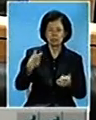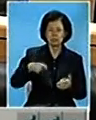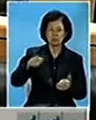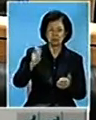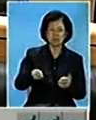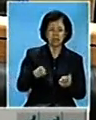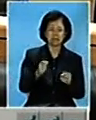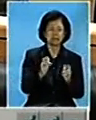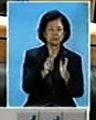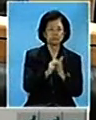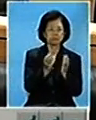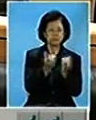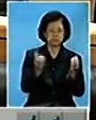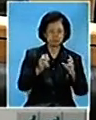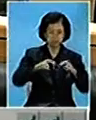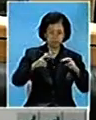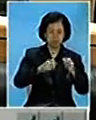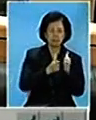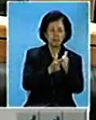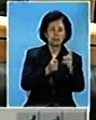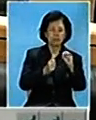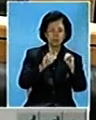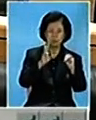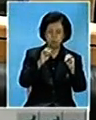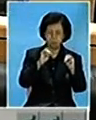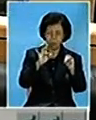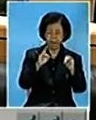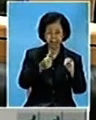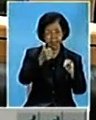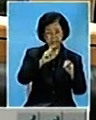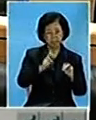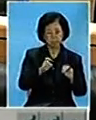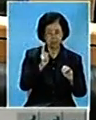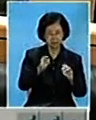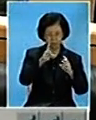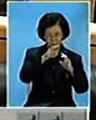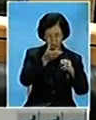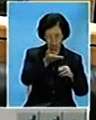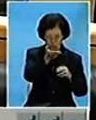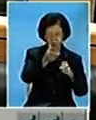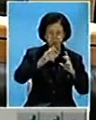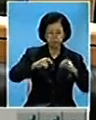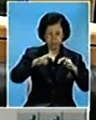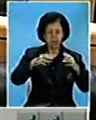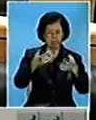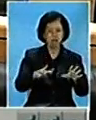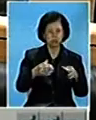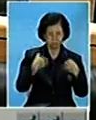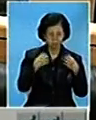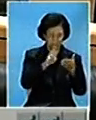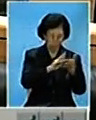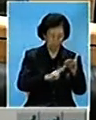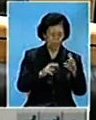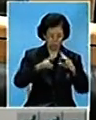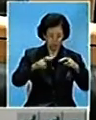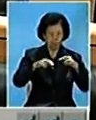จะวินิจฉัยตามมาตรา68ได้หรือไม่ความจริงท่านวิจัยมาแล้วนะครับมีรายงานวิจัยของท่านแล้วนะครับใน